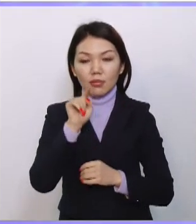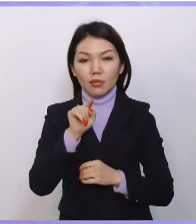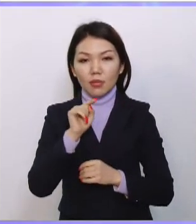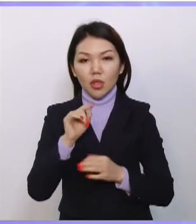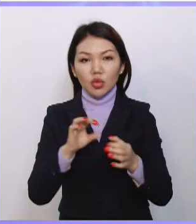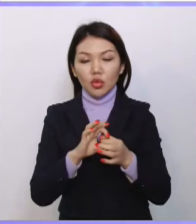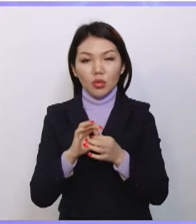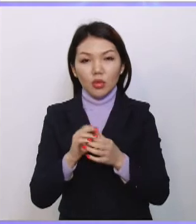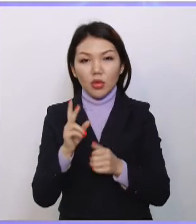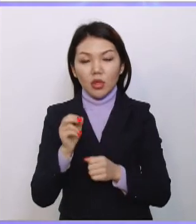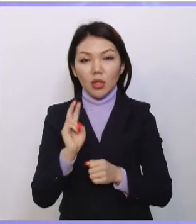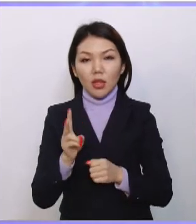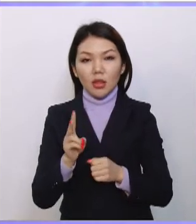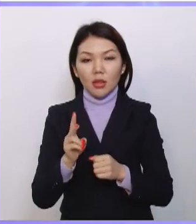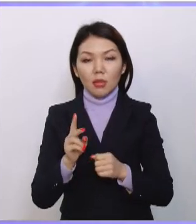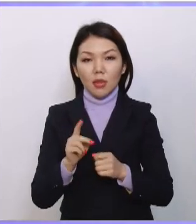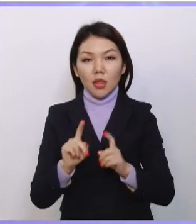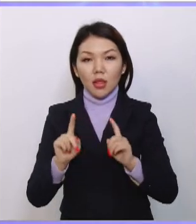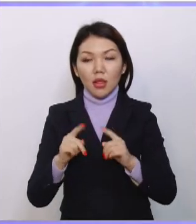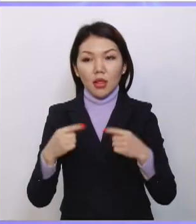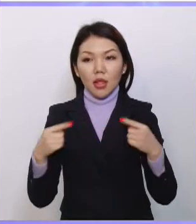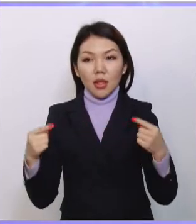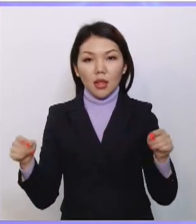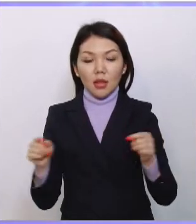Жай сүйлөмдөр жайынча баяндалат.